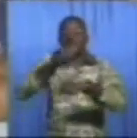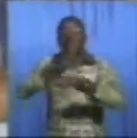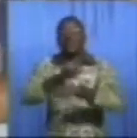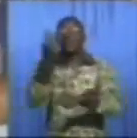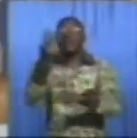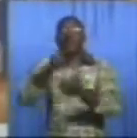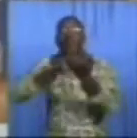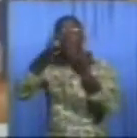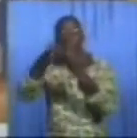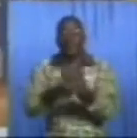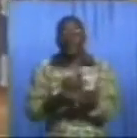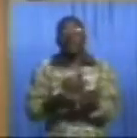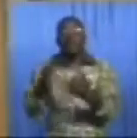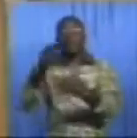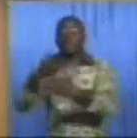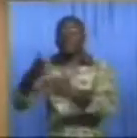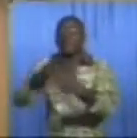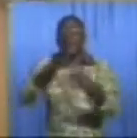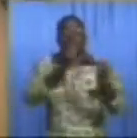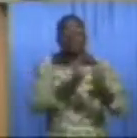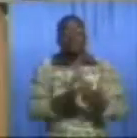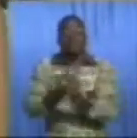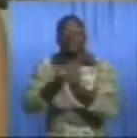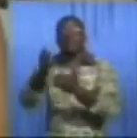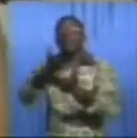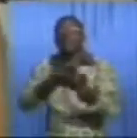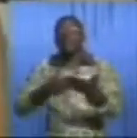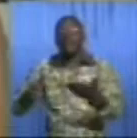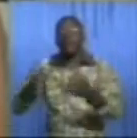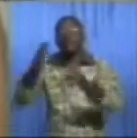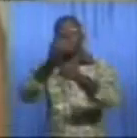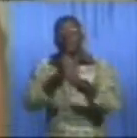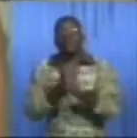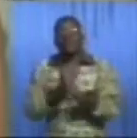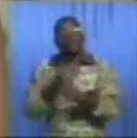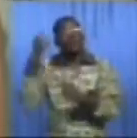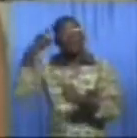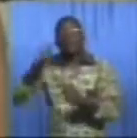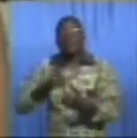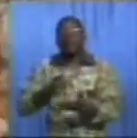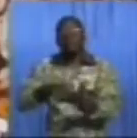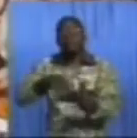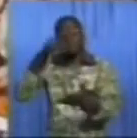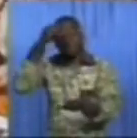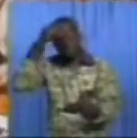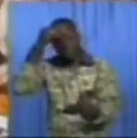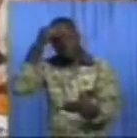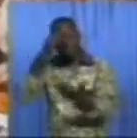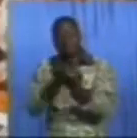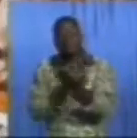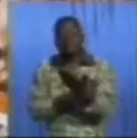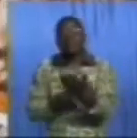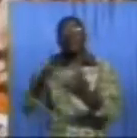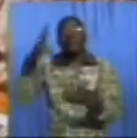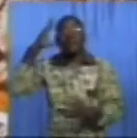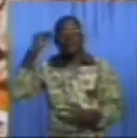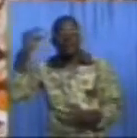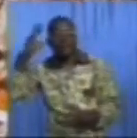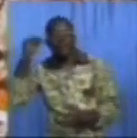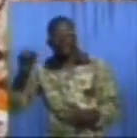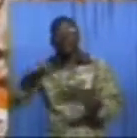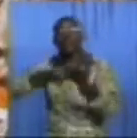projets et de partager avec l'ensemble des parties prenantes les acquis et les leçons apprises à travers l'expérience du projet